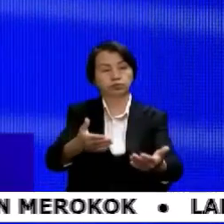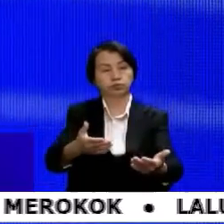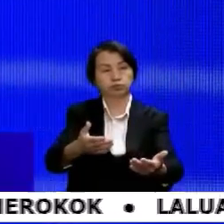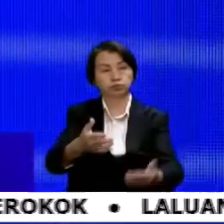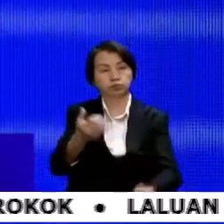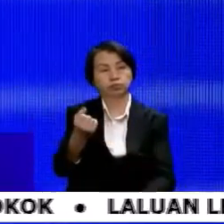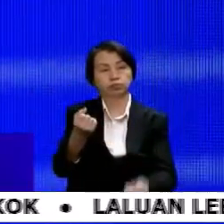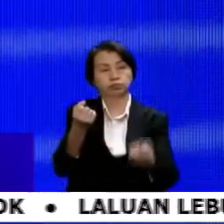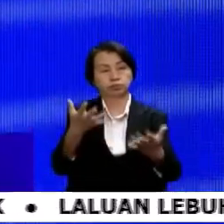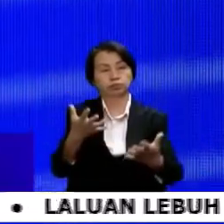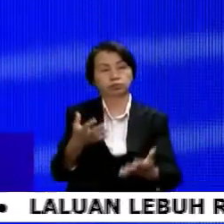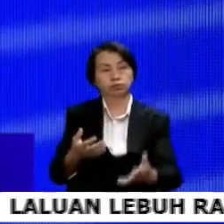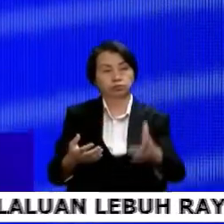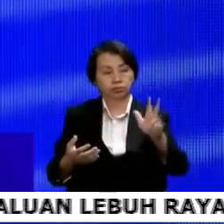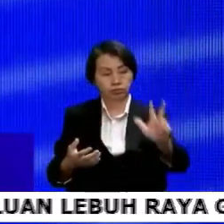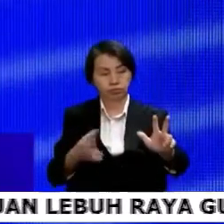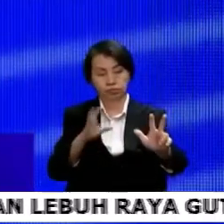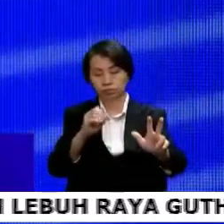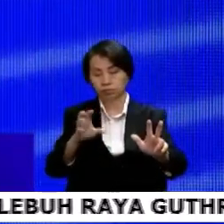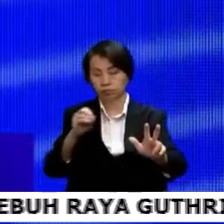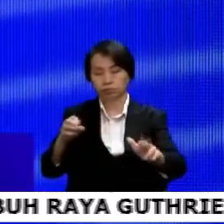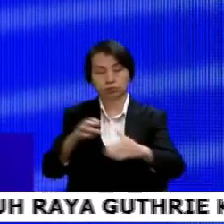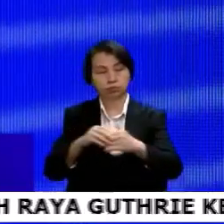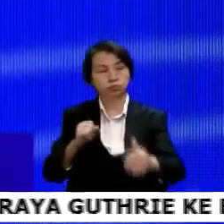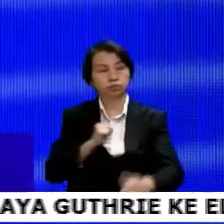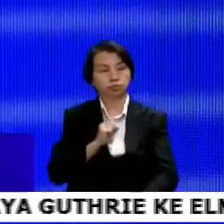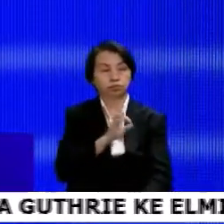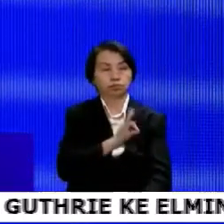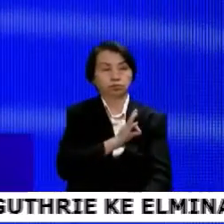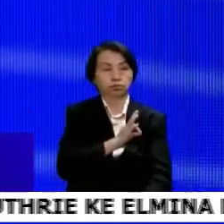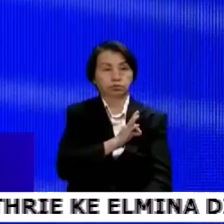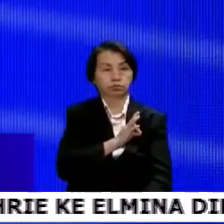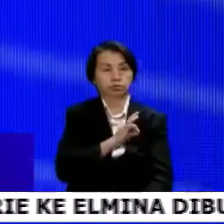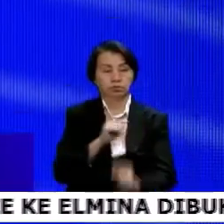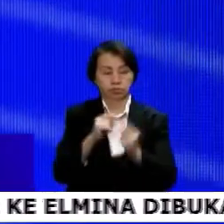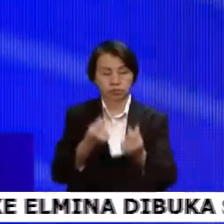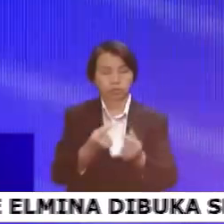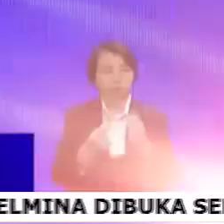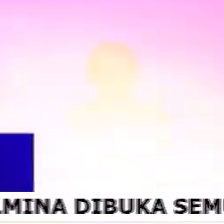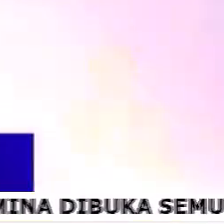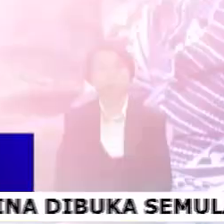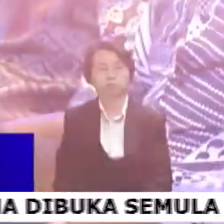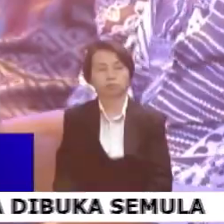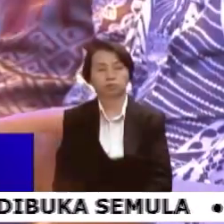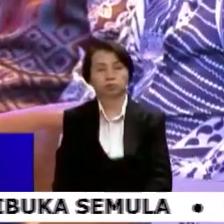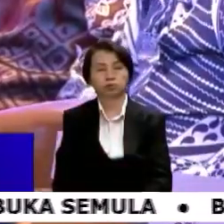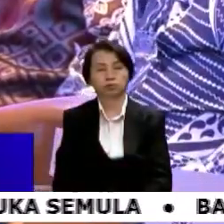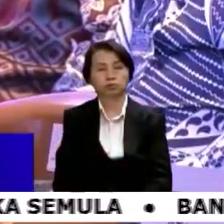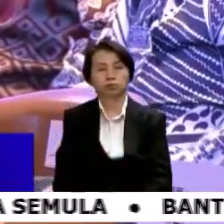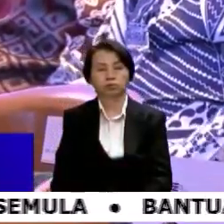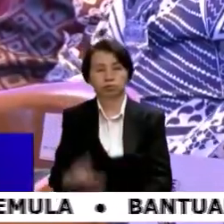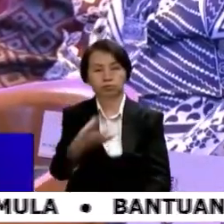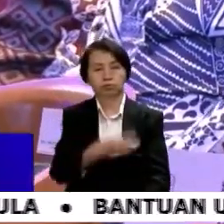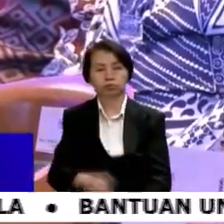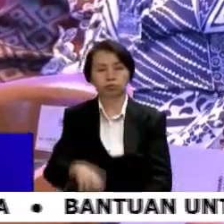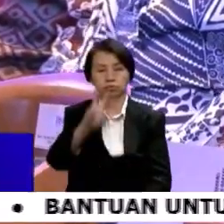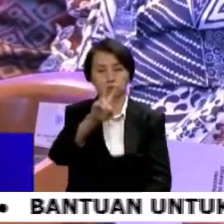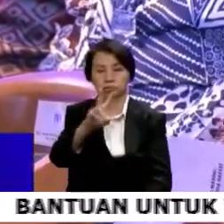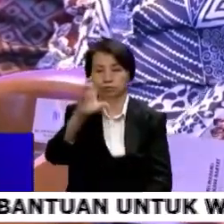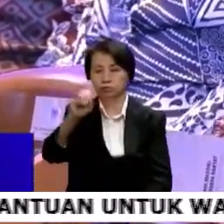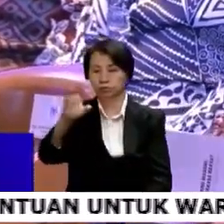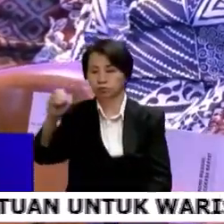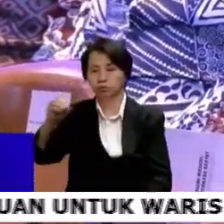sebanyak RM300 kepada penjawat awam grade 56 ke bawah serta